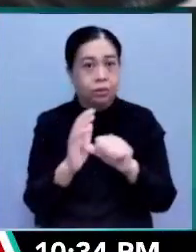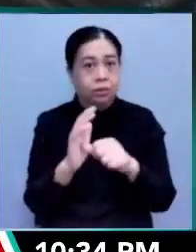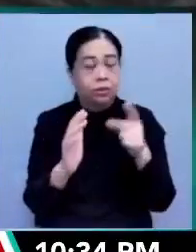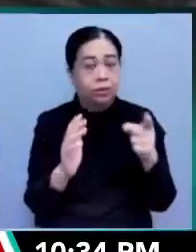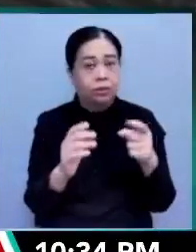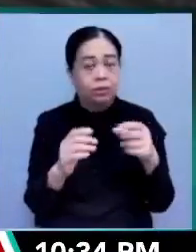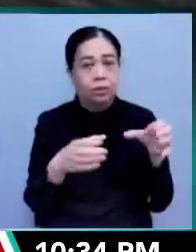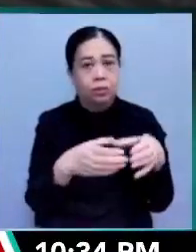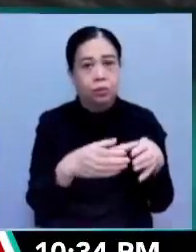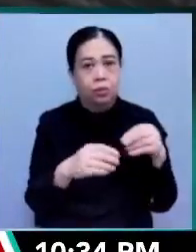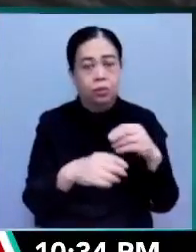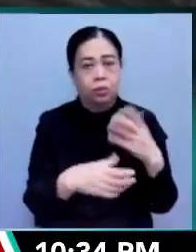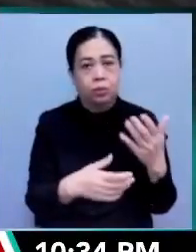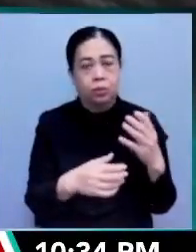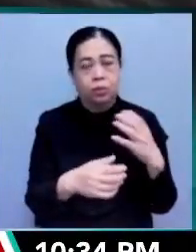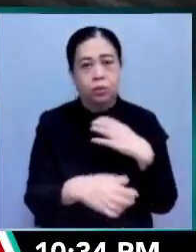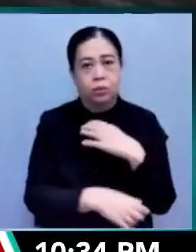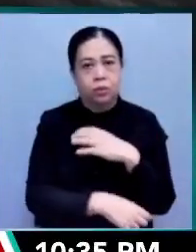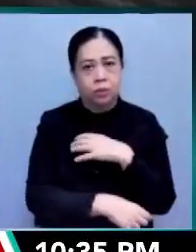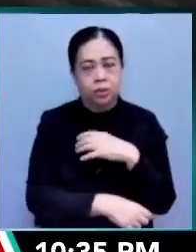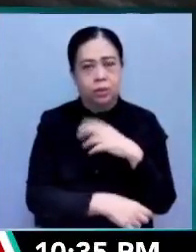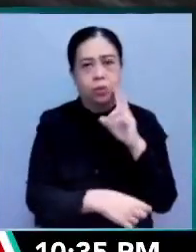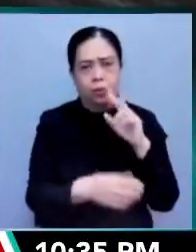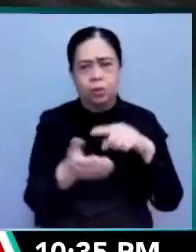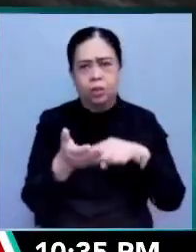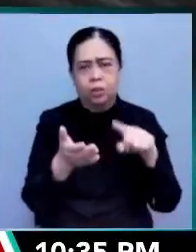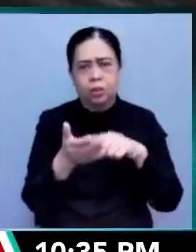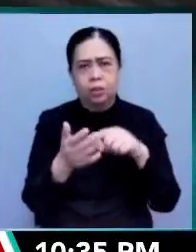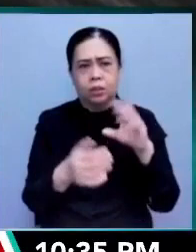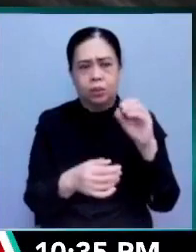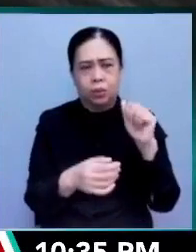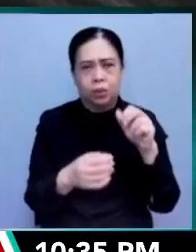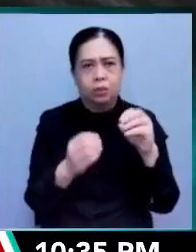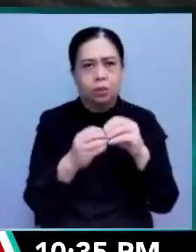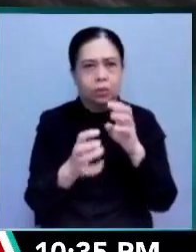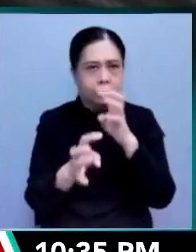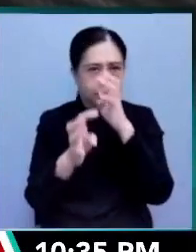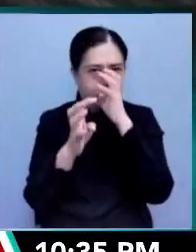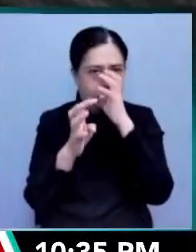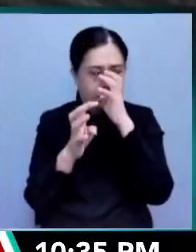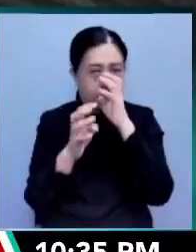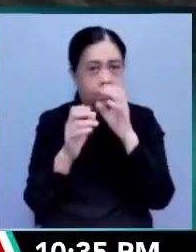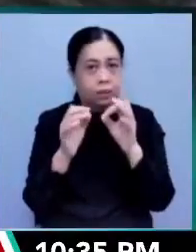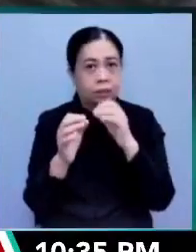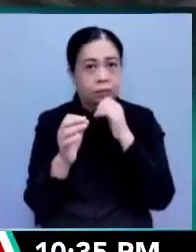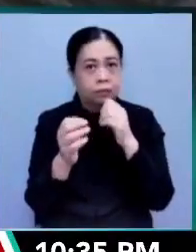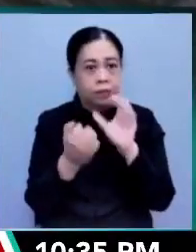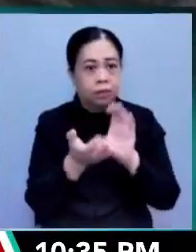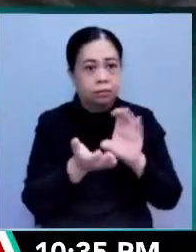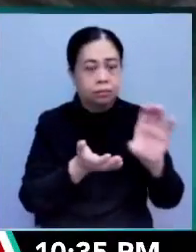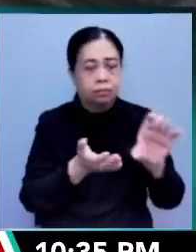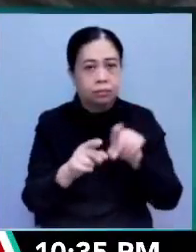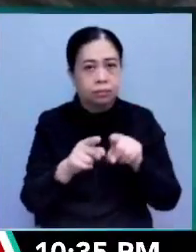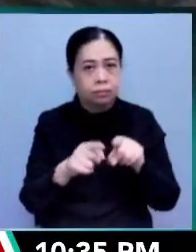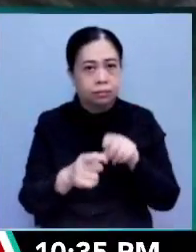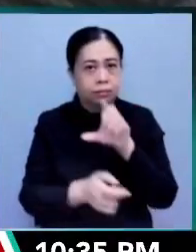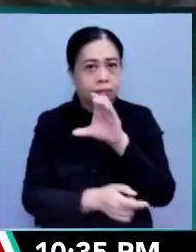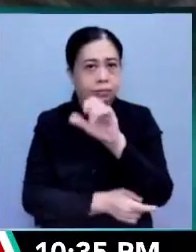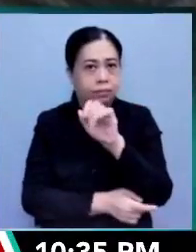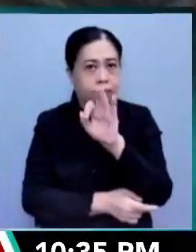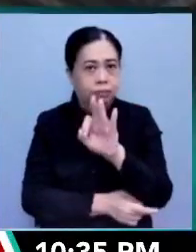on Appropriations, mag-audit ng mas mahigpit ng ang pondo kung hindi ito ilalaan bilang confidential fund.